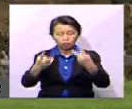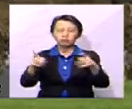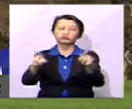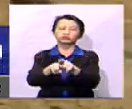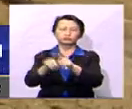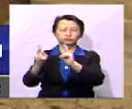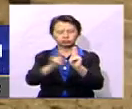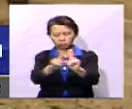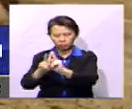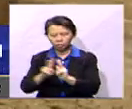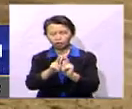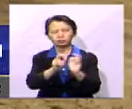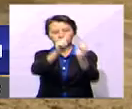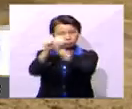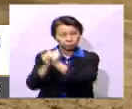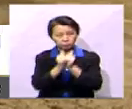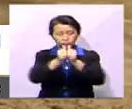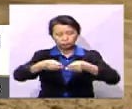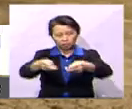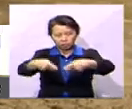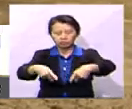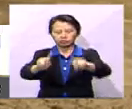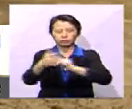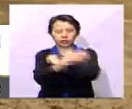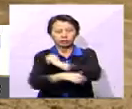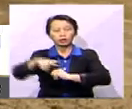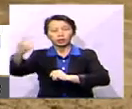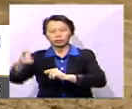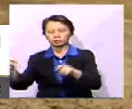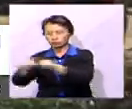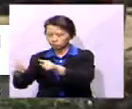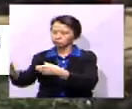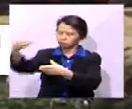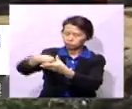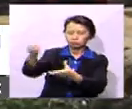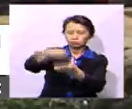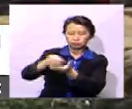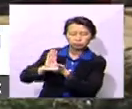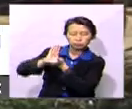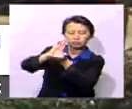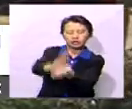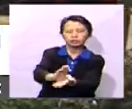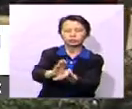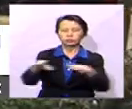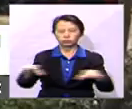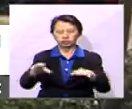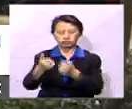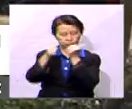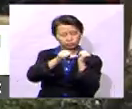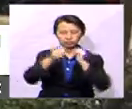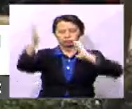sebagai perkampungan sejagat turut memberi peluang kepada negara lain untuk turut serta dalam misi bantuan yang dilaksanakan